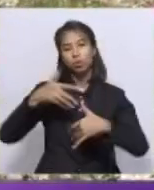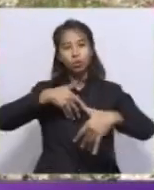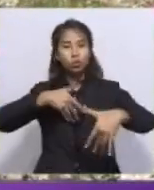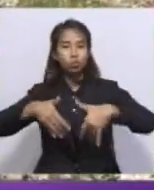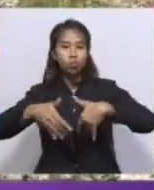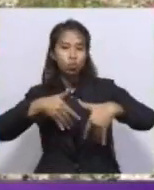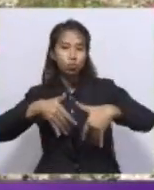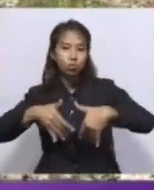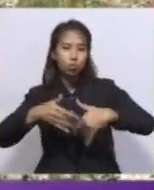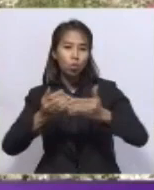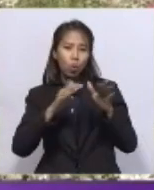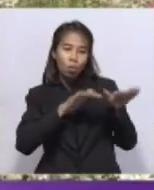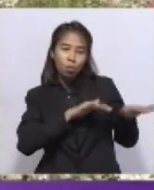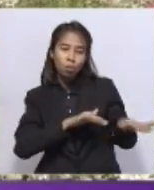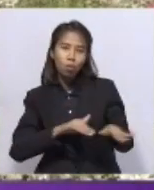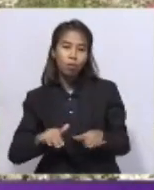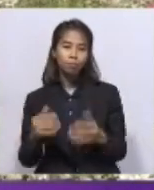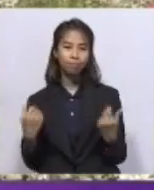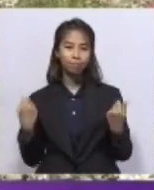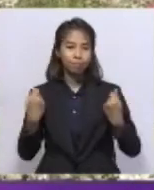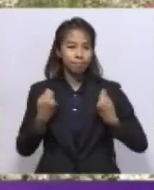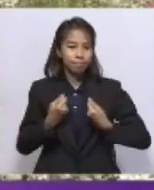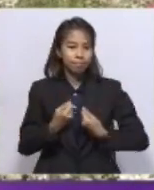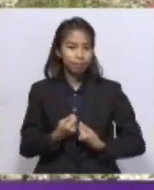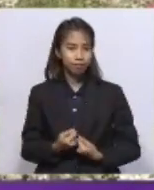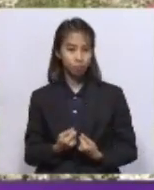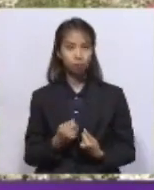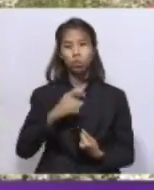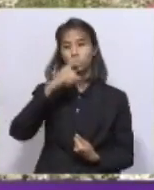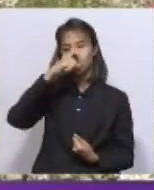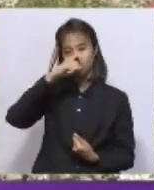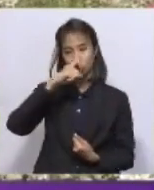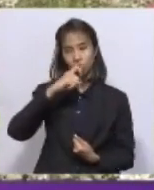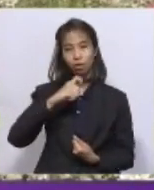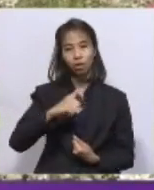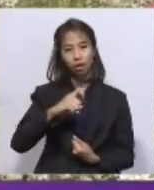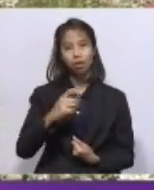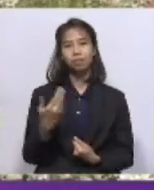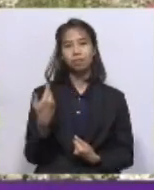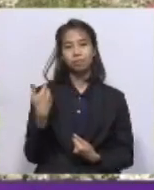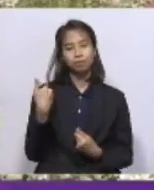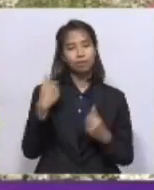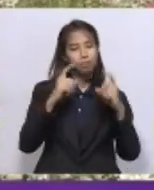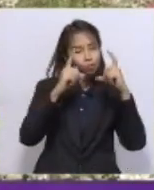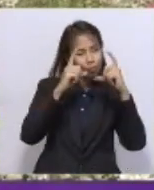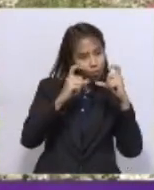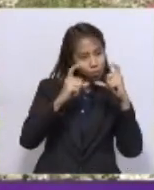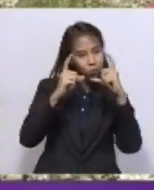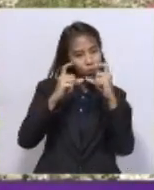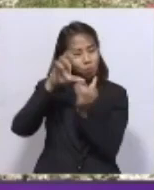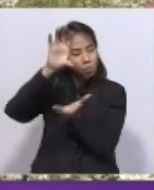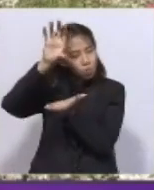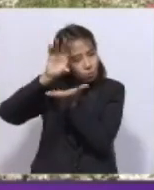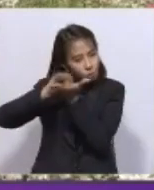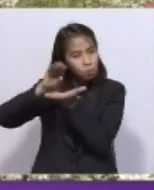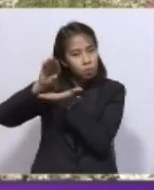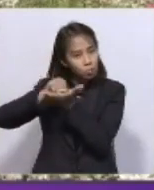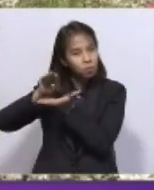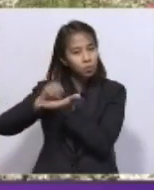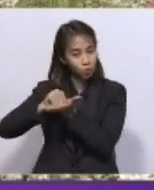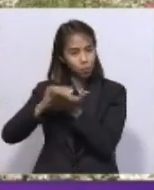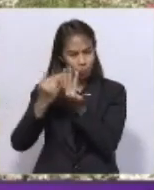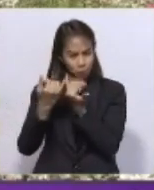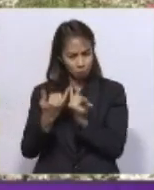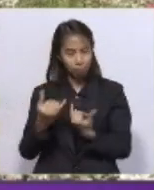นครับต่างพร้อมใจกันนะครับสวมใส่เสื้อผ้าที่เป็นเสื้อผ้าชุดไทยนะครับแล้วก็มาร่วมเก็บบรรยากาศความประทับใจที่เกิ